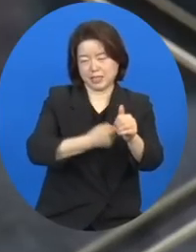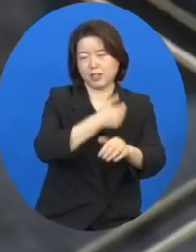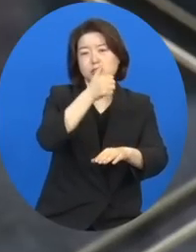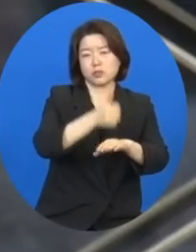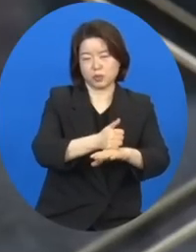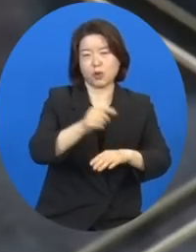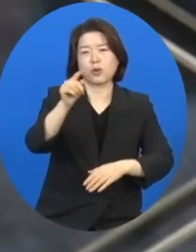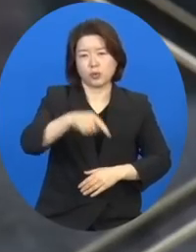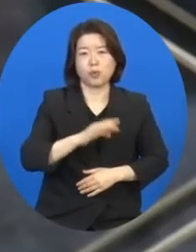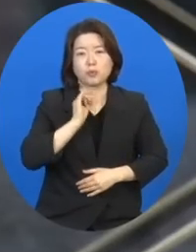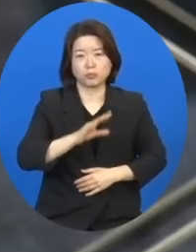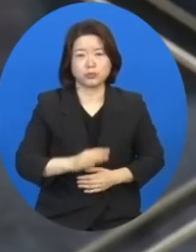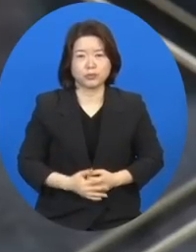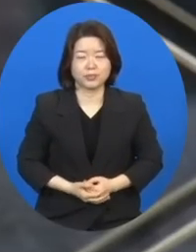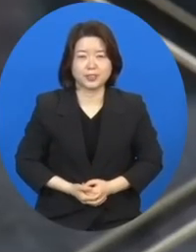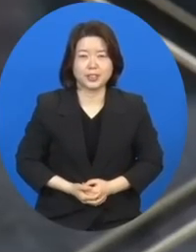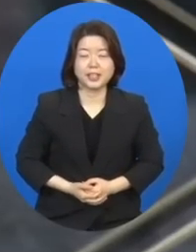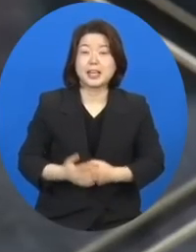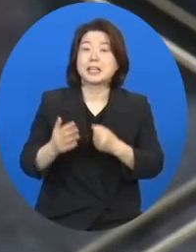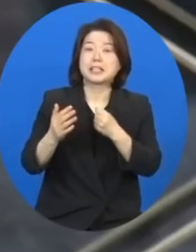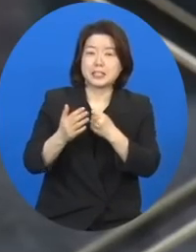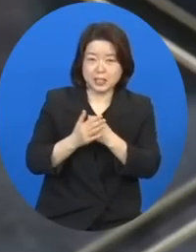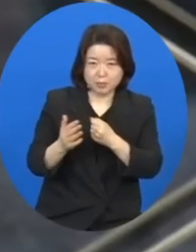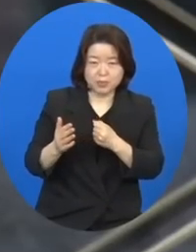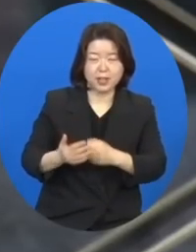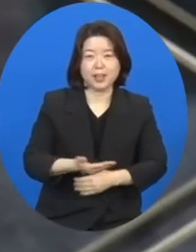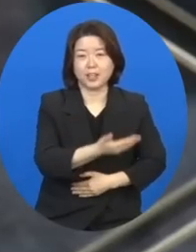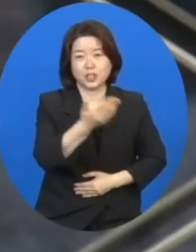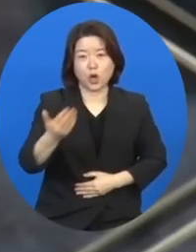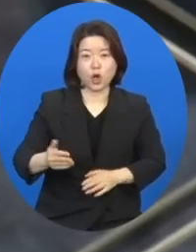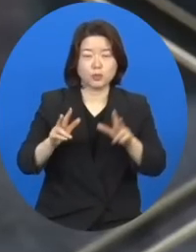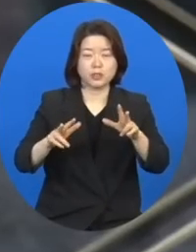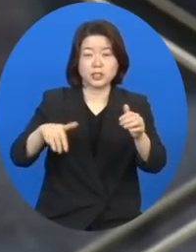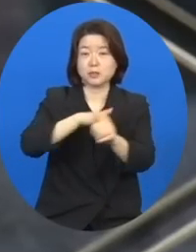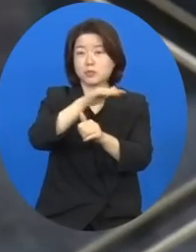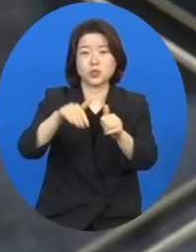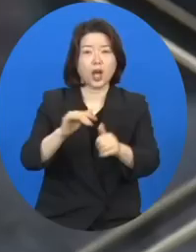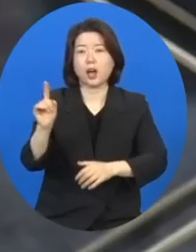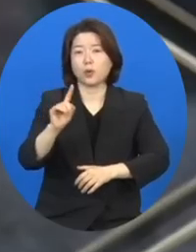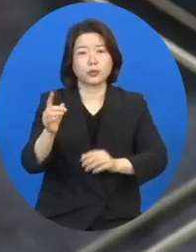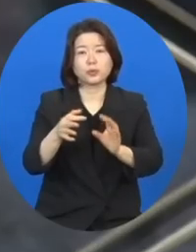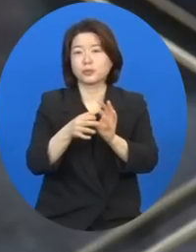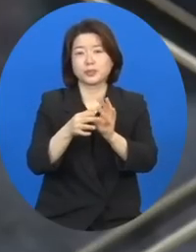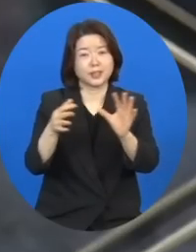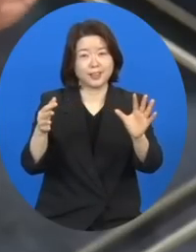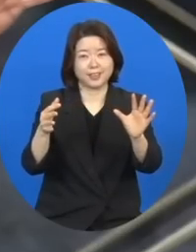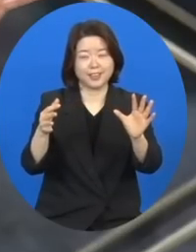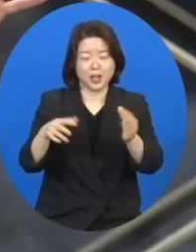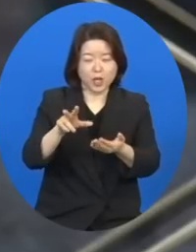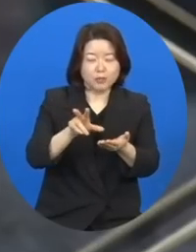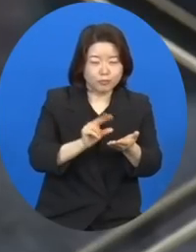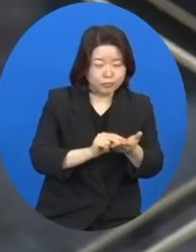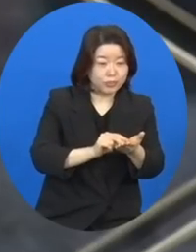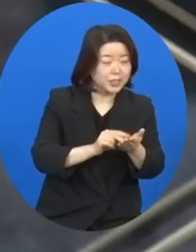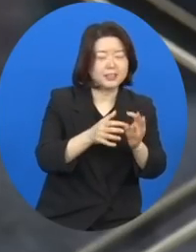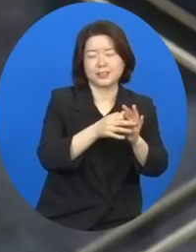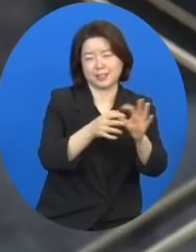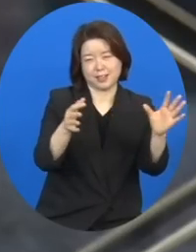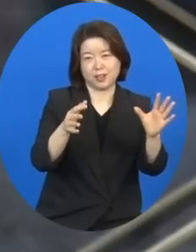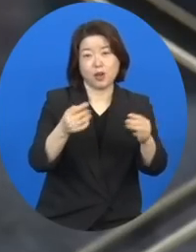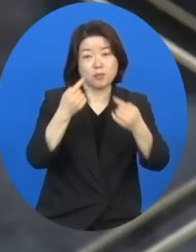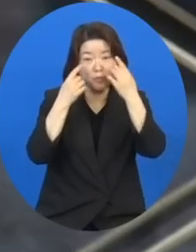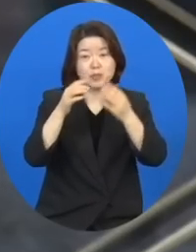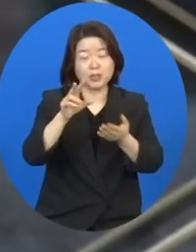결과였을 뿐입니다. 그러므로 여러분, 여러분들이 지금 어떤 상황에 있든지 어떤 문제가 있든지 분명히 있을